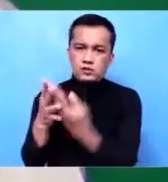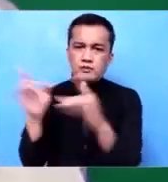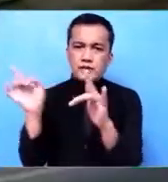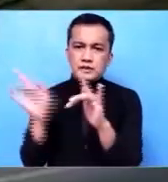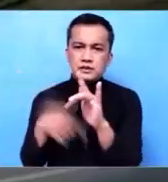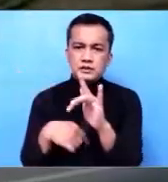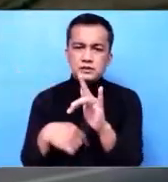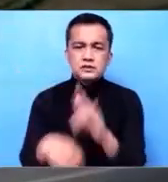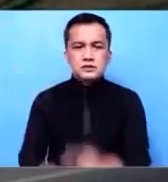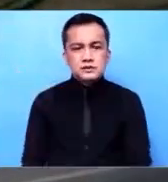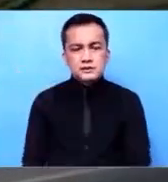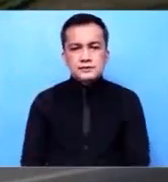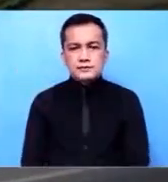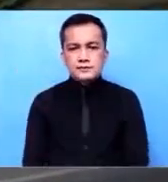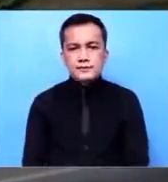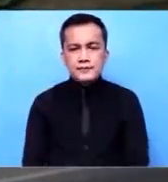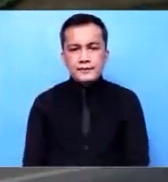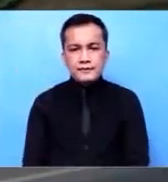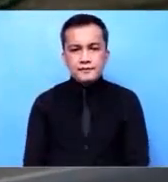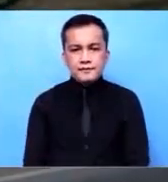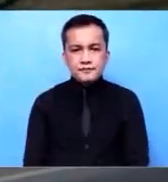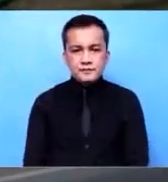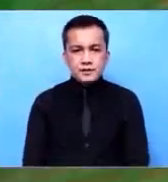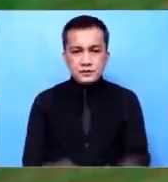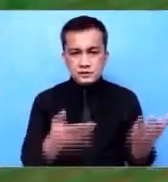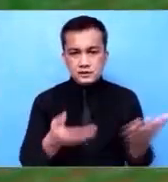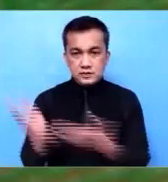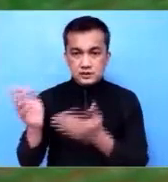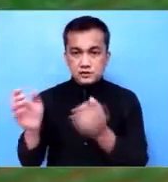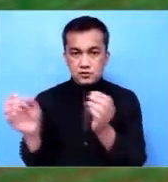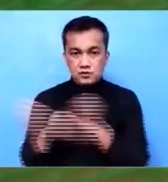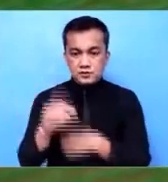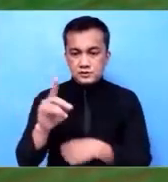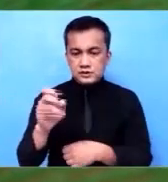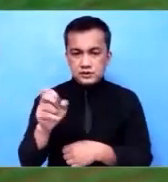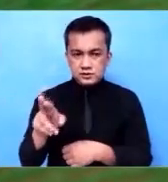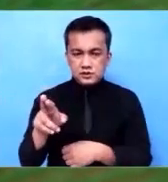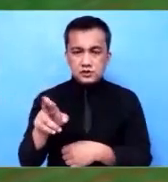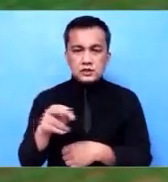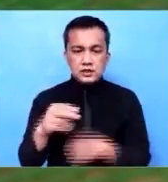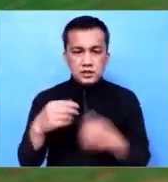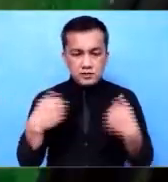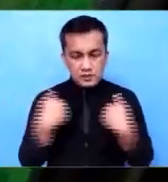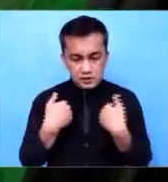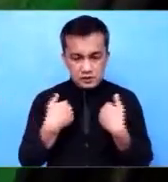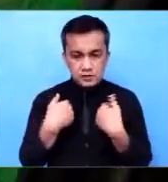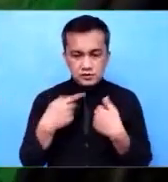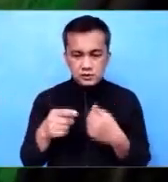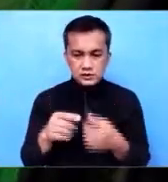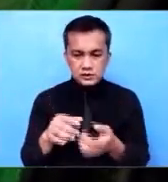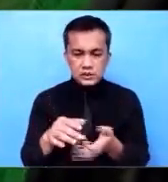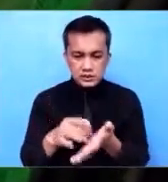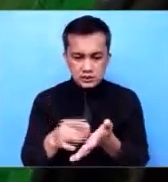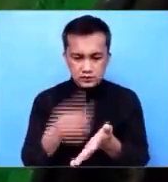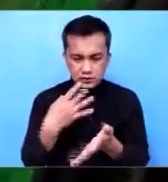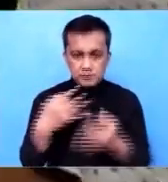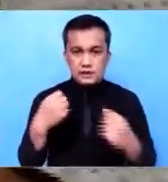pagkakulong. Dinala na muna sa tanggapan ng DNR ang mga pangolin para gamutin at palakasin bago ibalik sa